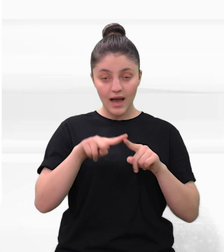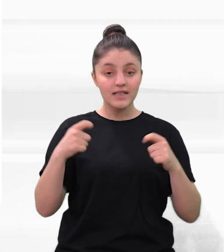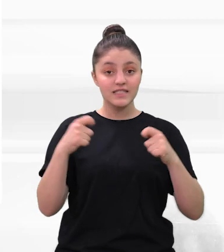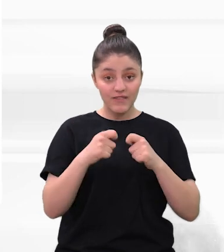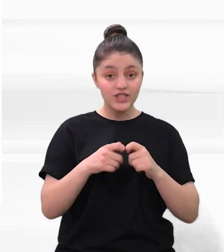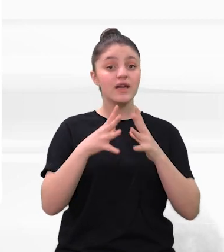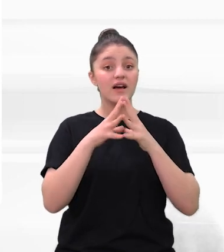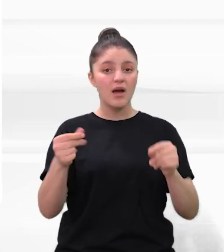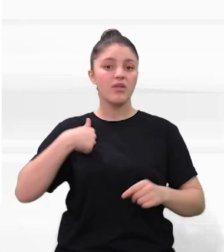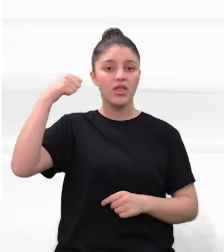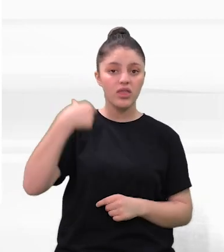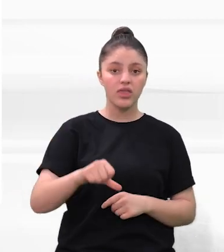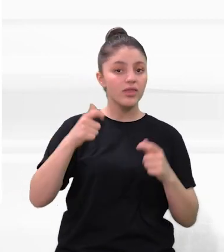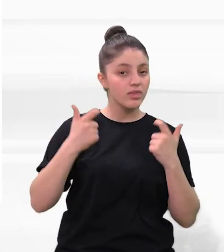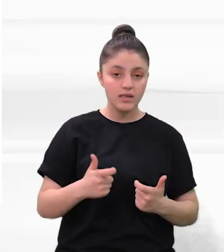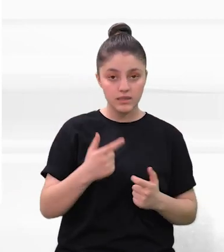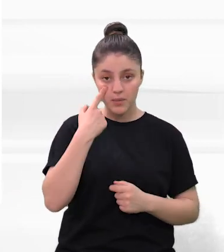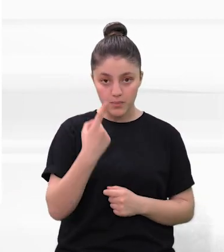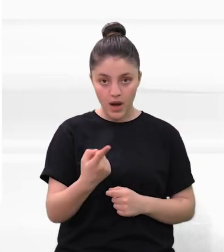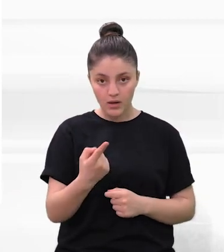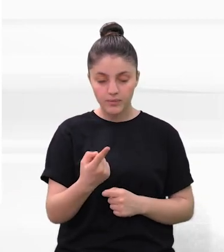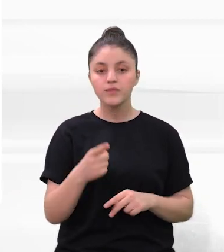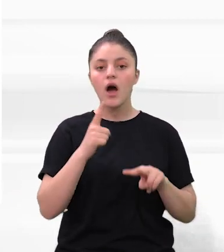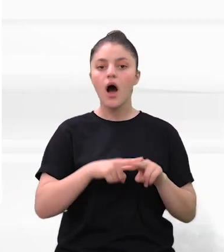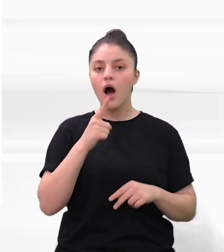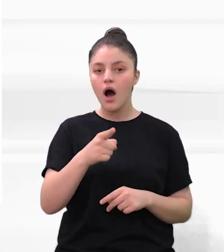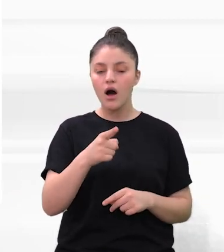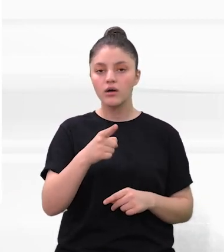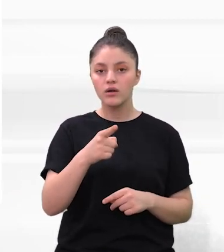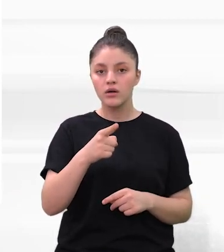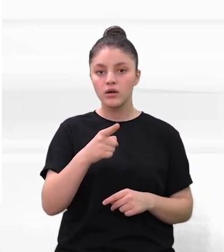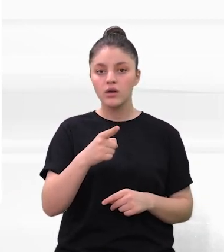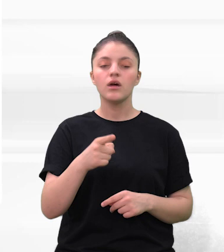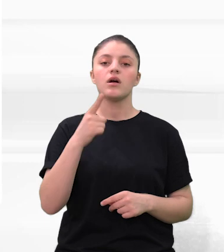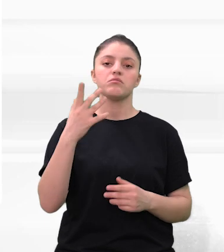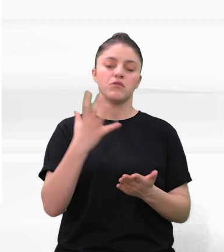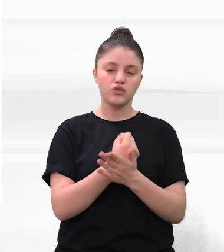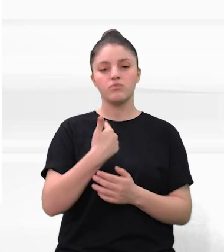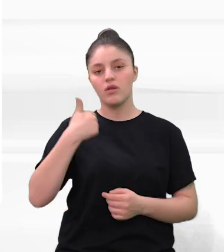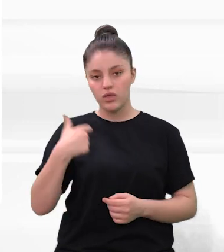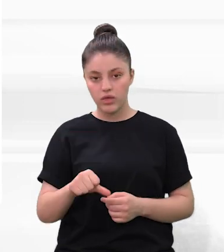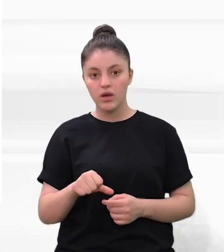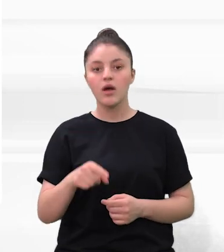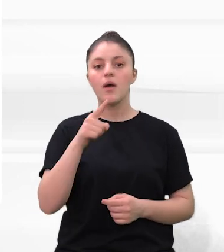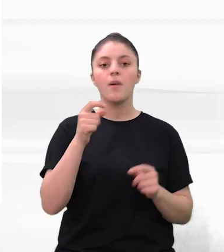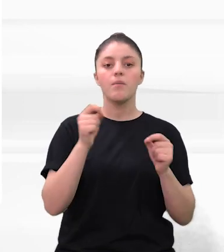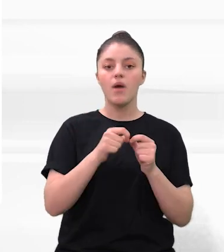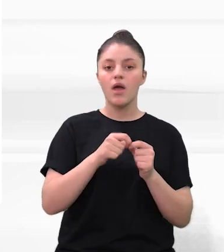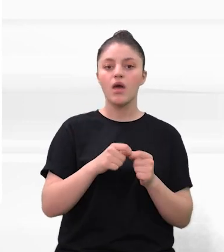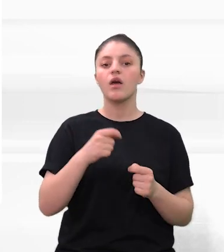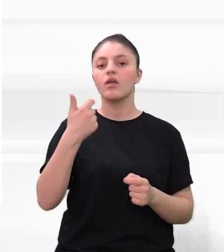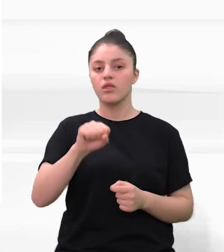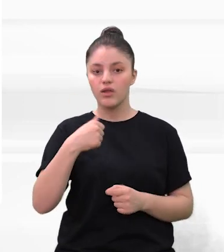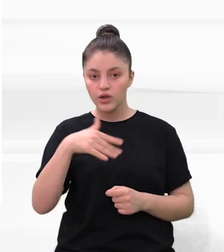kaybedilen yerleri bu yapılmış Balkan Savaşı'na kabile baktığımızda Arnavutluk bağımsızlığını kazanıyor kaybediyoruz Makina yerimizden çıkıyor veya